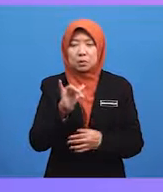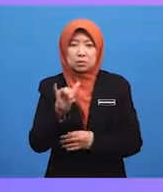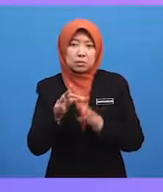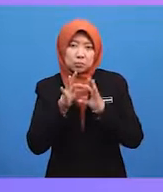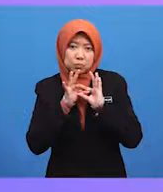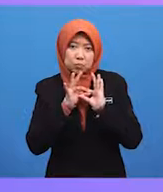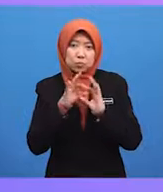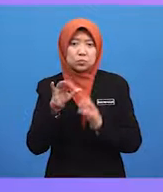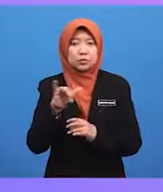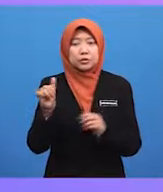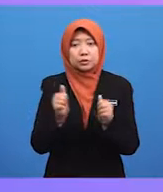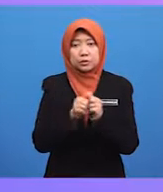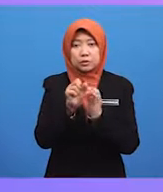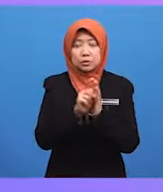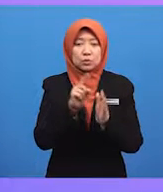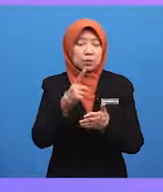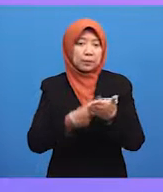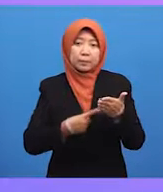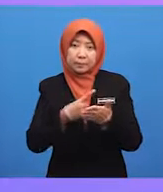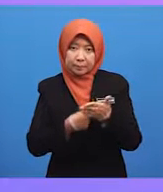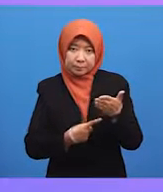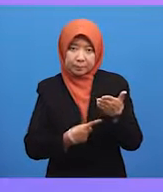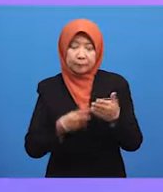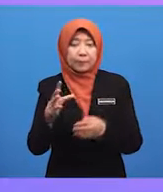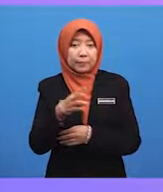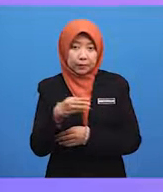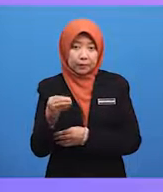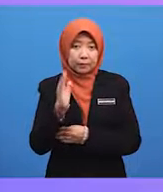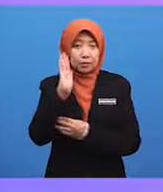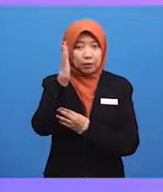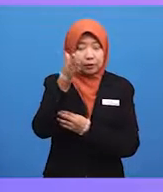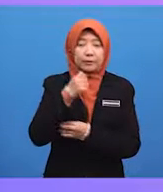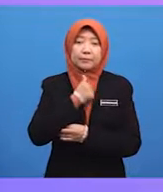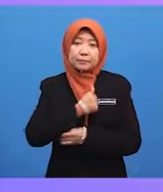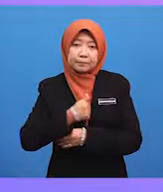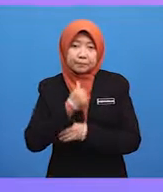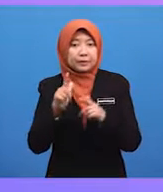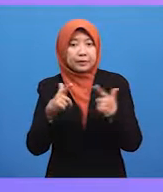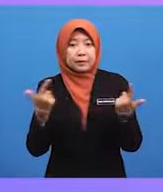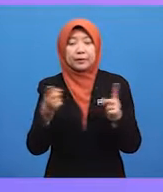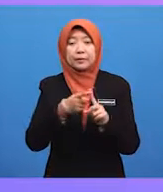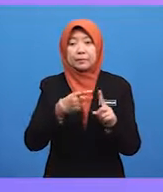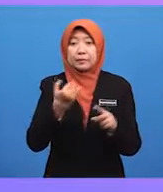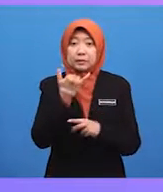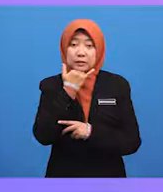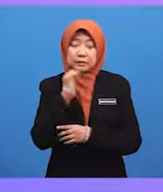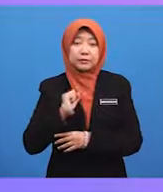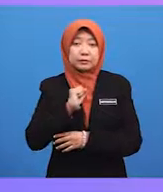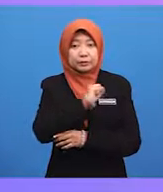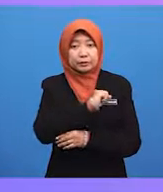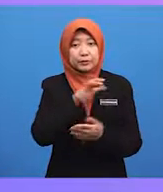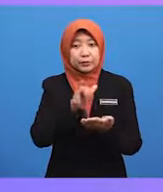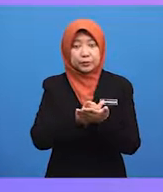mempersekutukannya dengan sesuatu apa jua, dan akan mengampunkan yang lain daripada kesalahan syirik itu